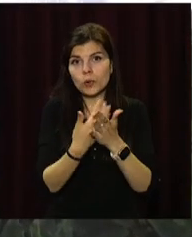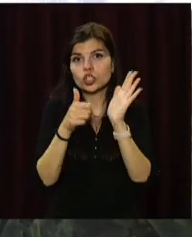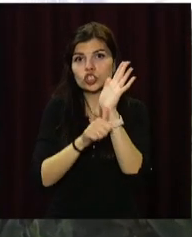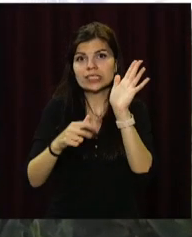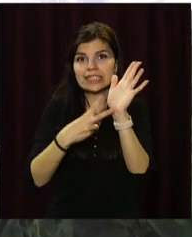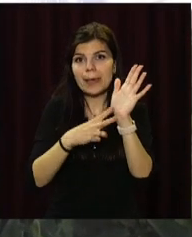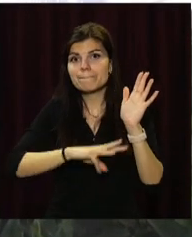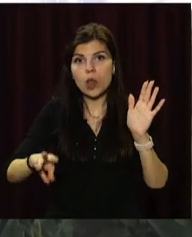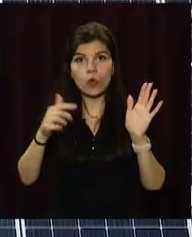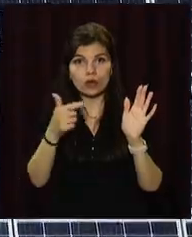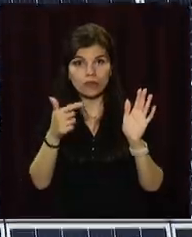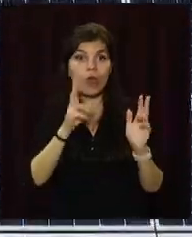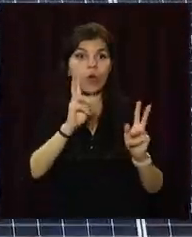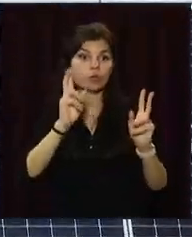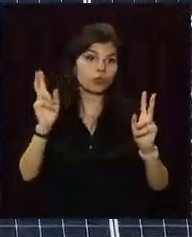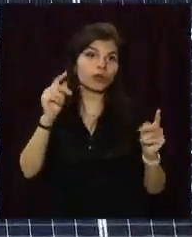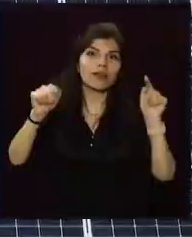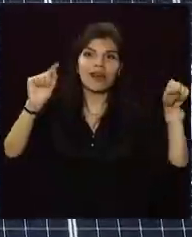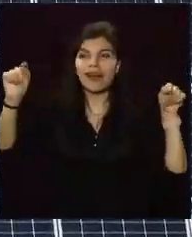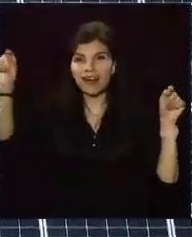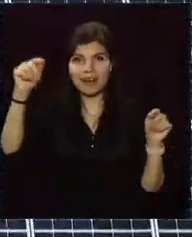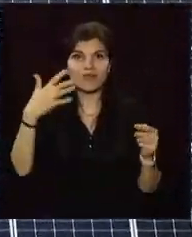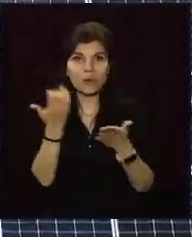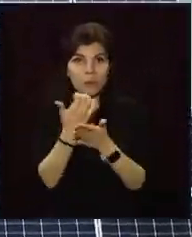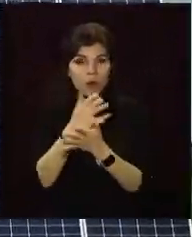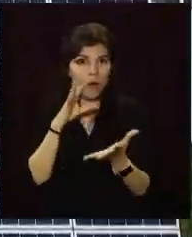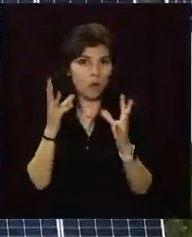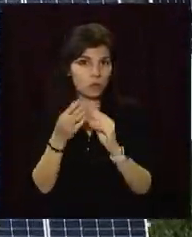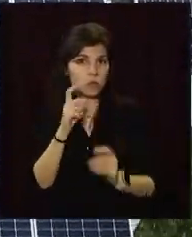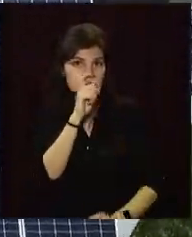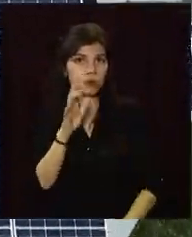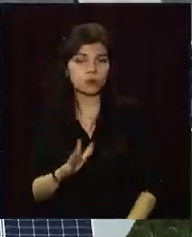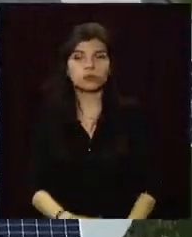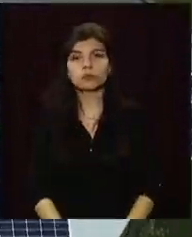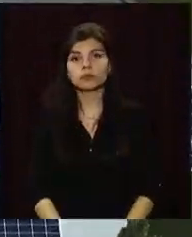67 мільйонів гривень. Оксана Корнєва, Роман Івашинов, Опен'юз, телеканал «Відкритий».